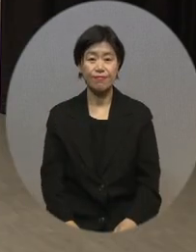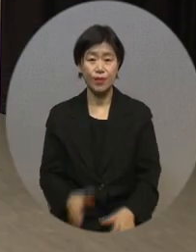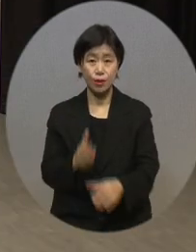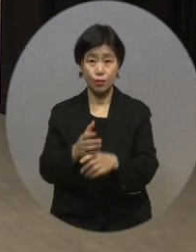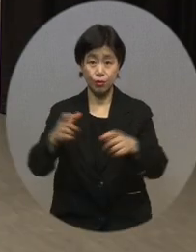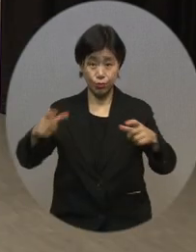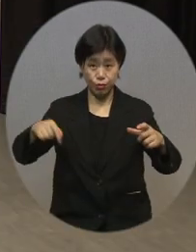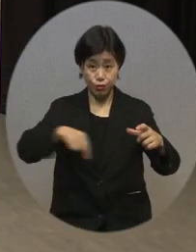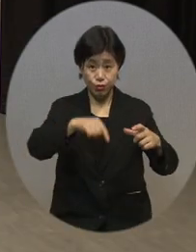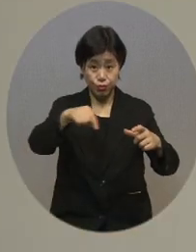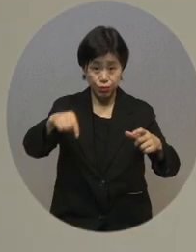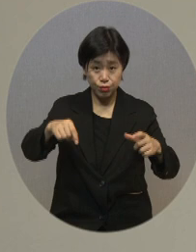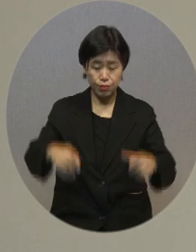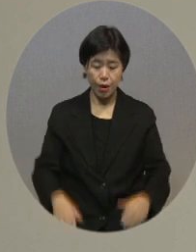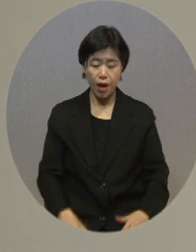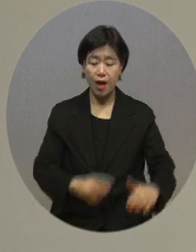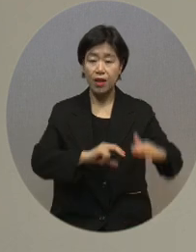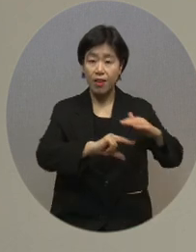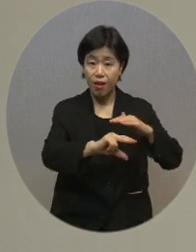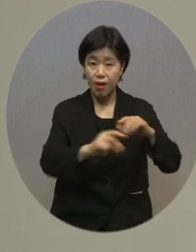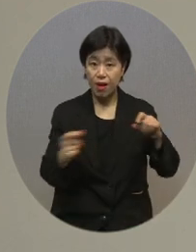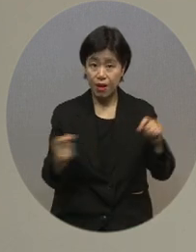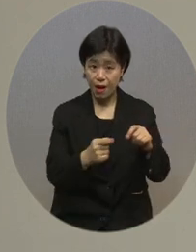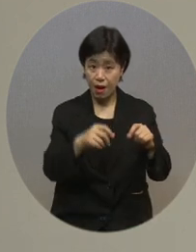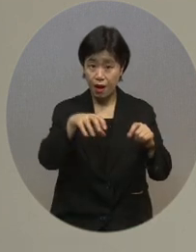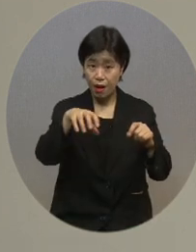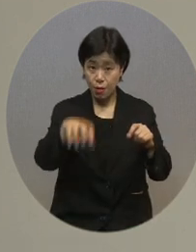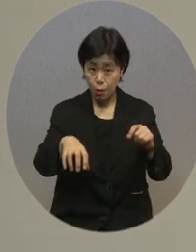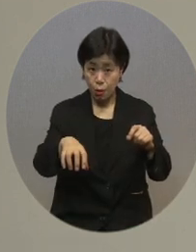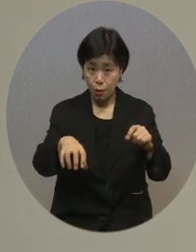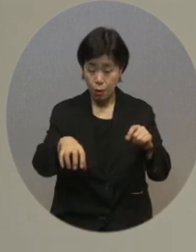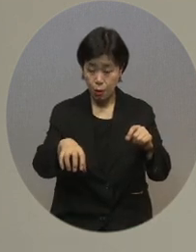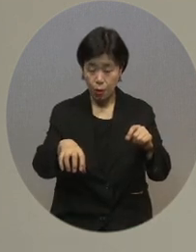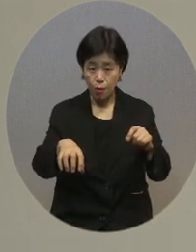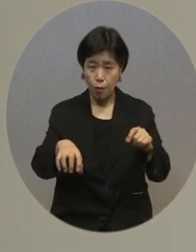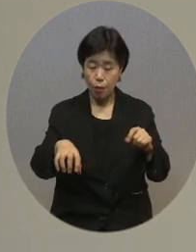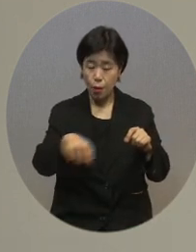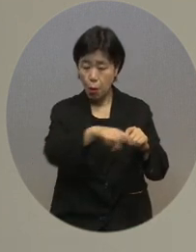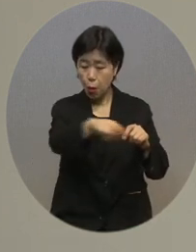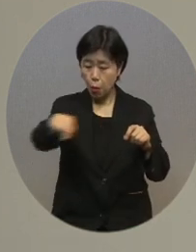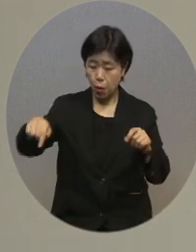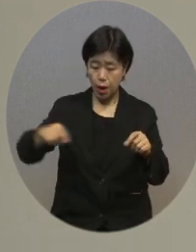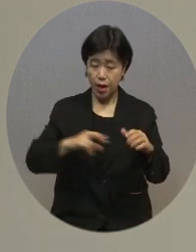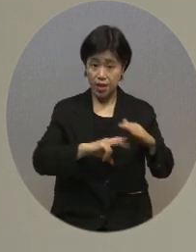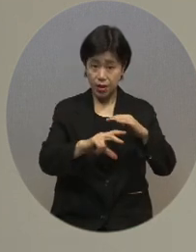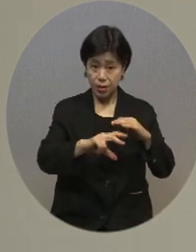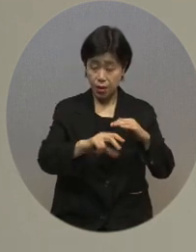역세권을 중심으로 해서 역으로부터 250m 반경 안에 들면은